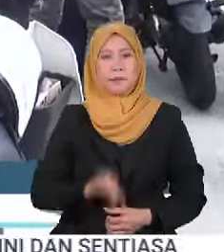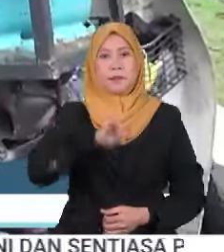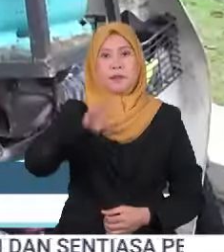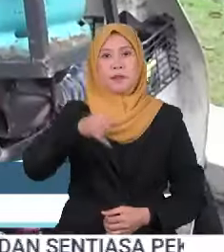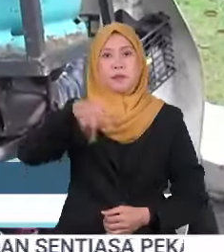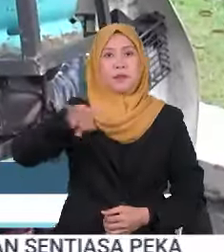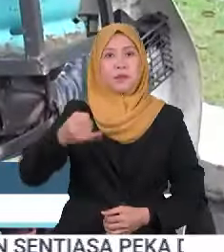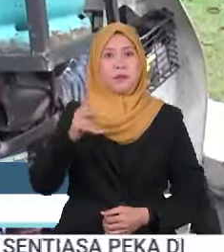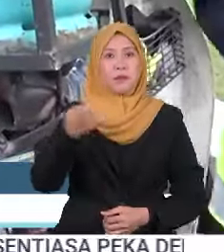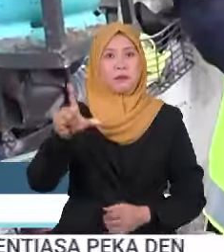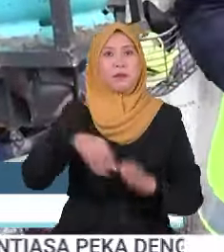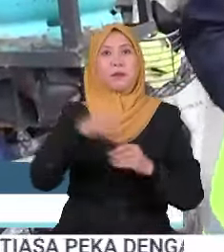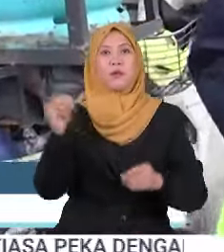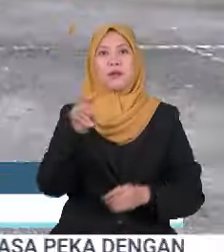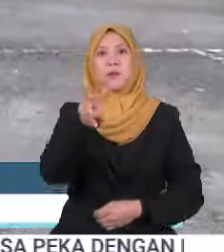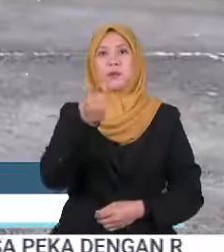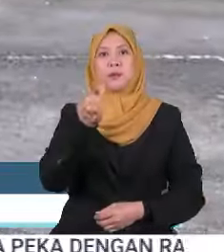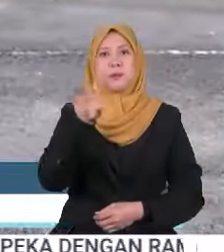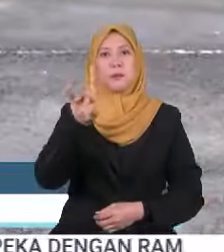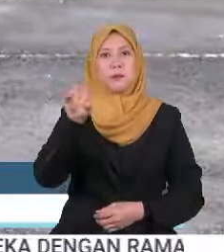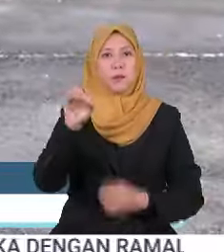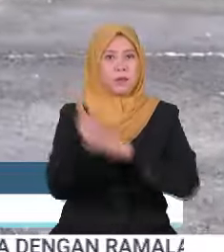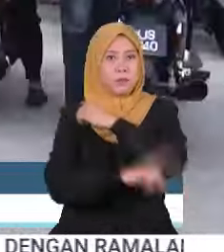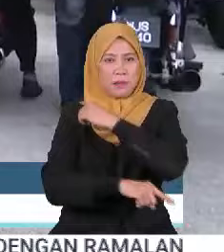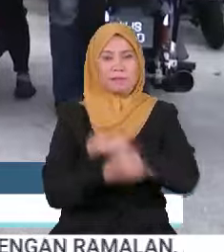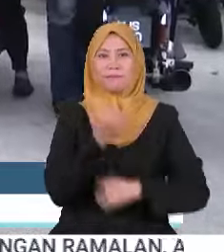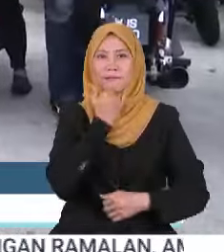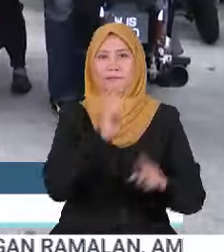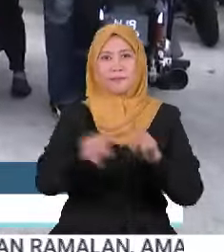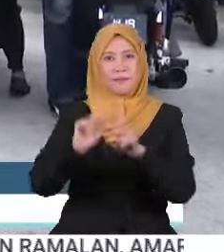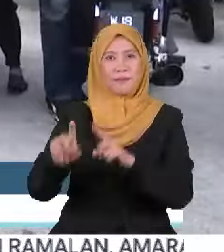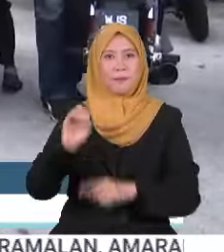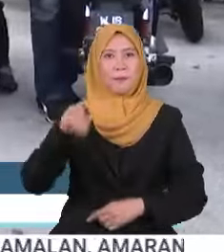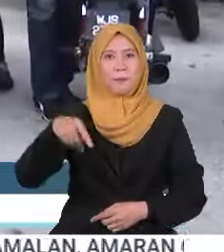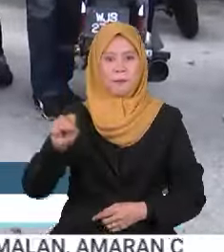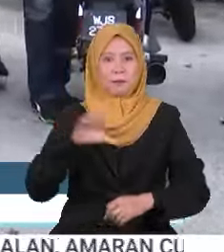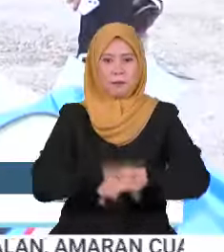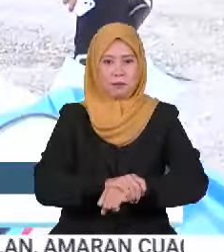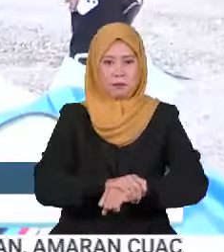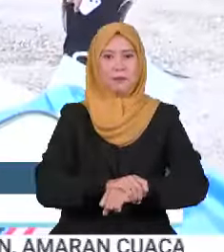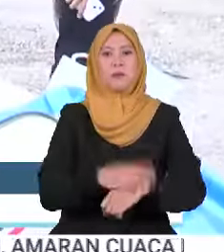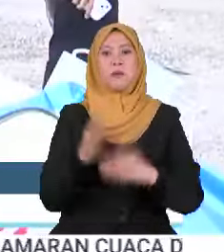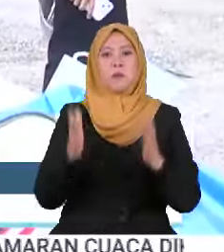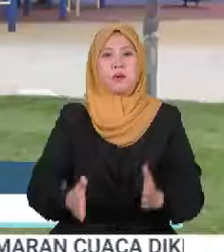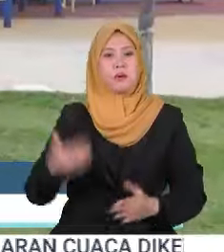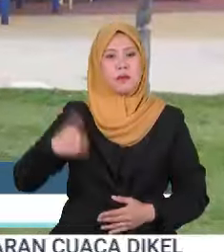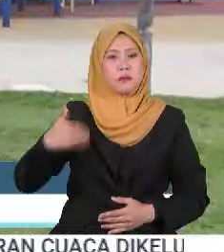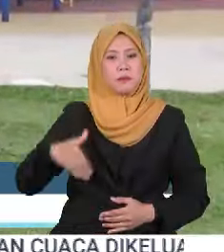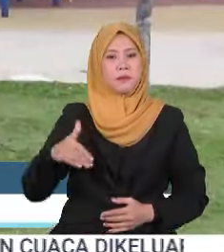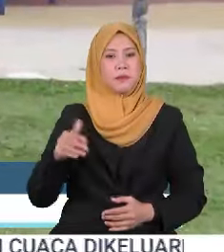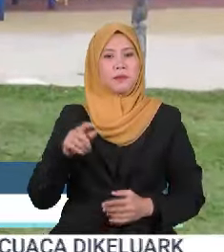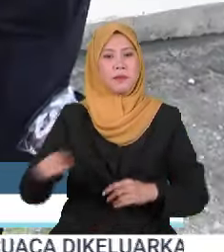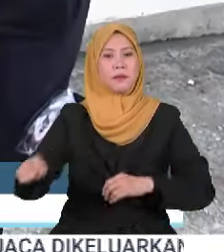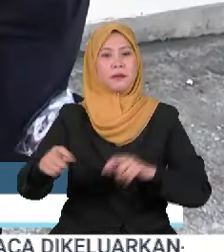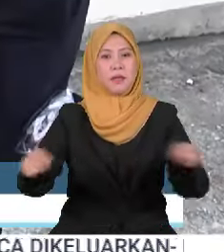JPJ Kuala Lumpur mengeluarkan 280 saman bagi pelbagai kesalahan ketika operasi penahanan Sarawak warga asing di Jalan